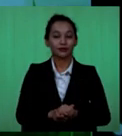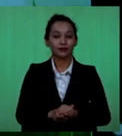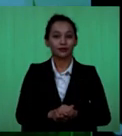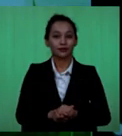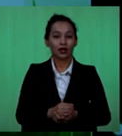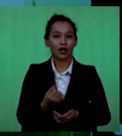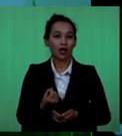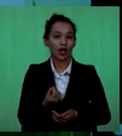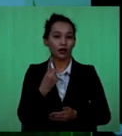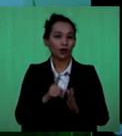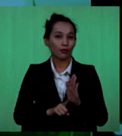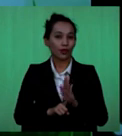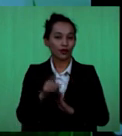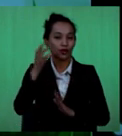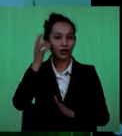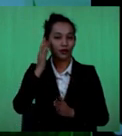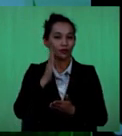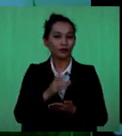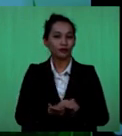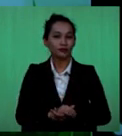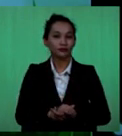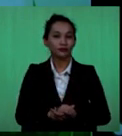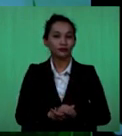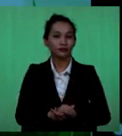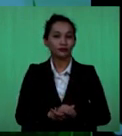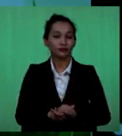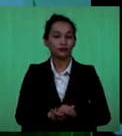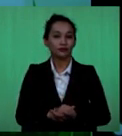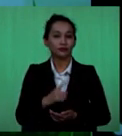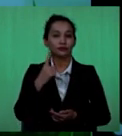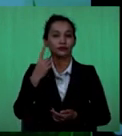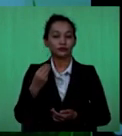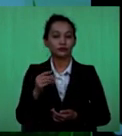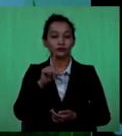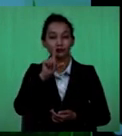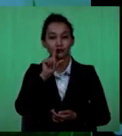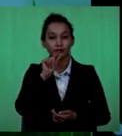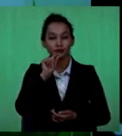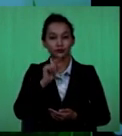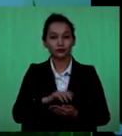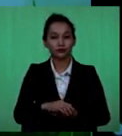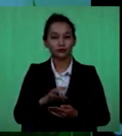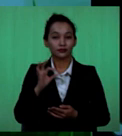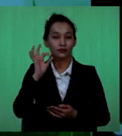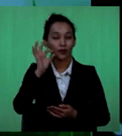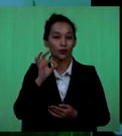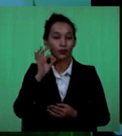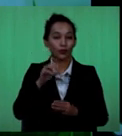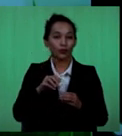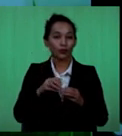Qayerdan boshlanishini sizlarga eslatib o'taman. Bir kuni qaldirg'och o'rik shoxiga